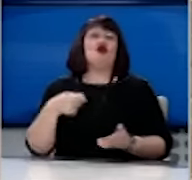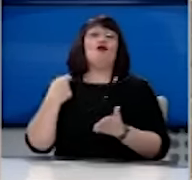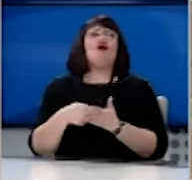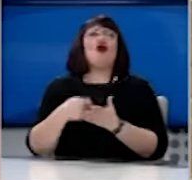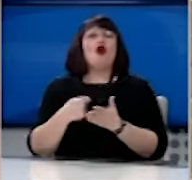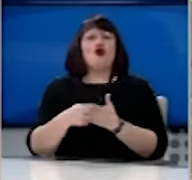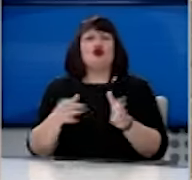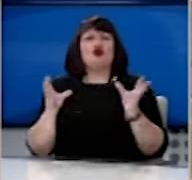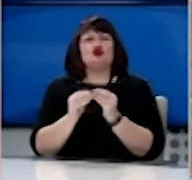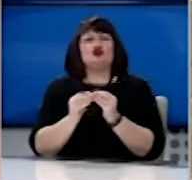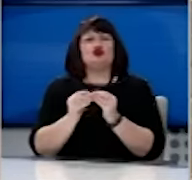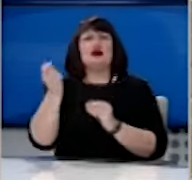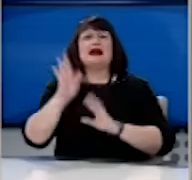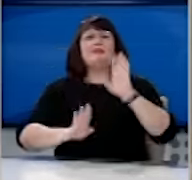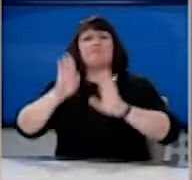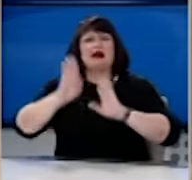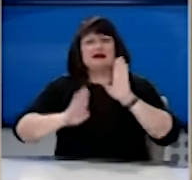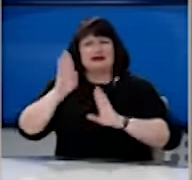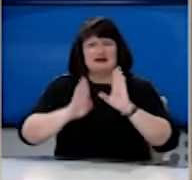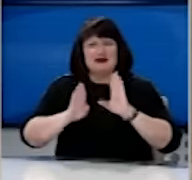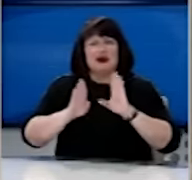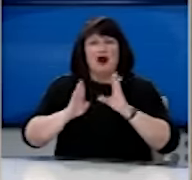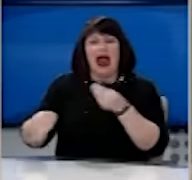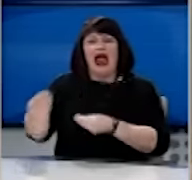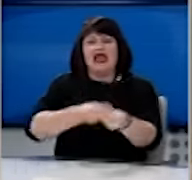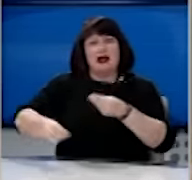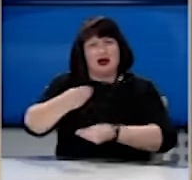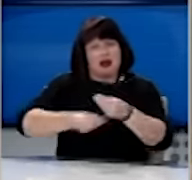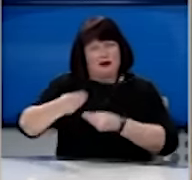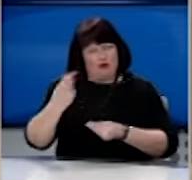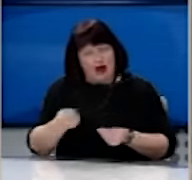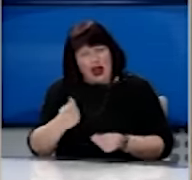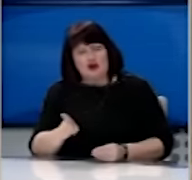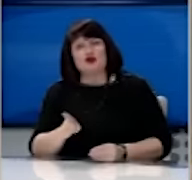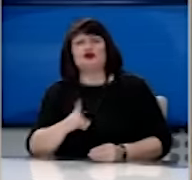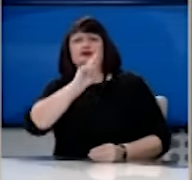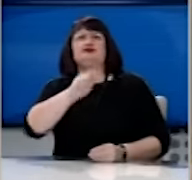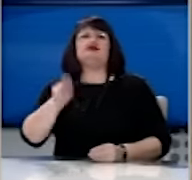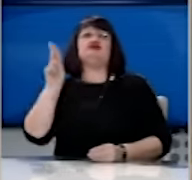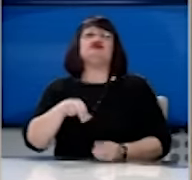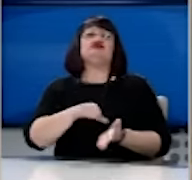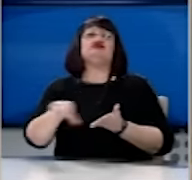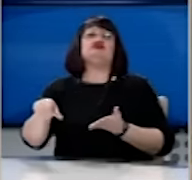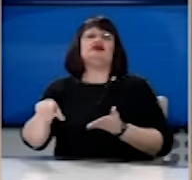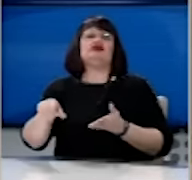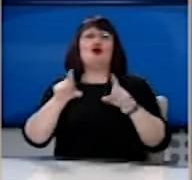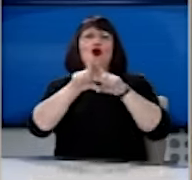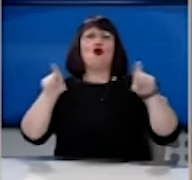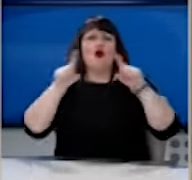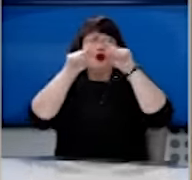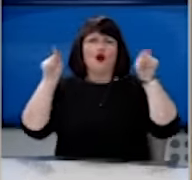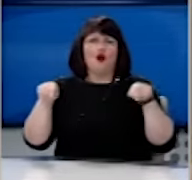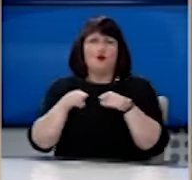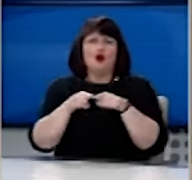φόρο των χρηματιστηριακών συναλλαγών τους. Τους καταργείτε το φόρο τόκων ομολόγων